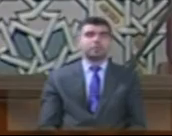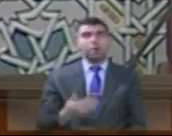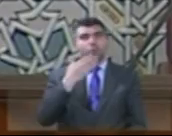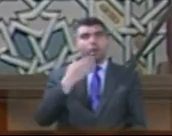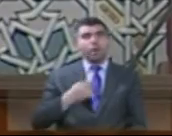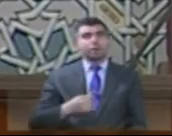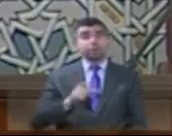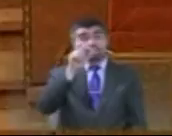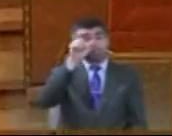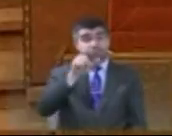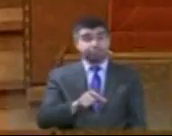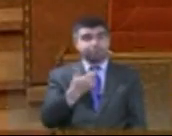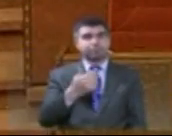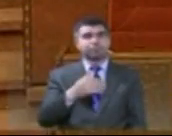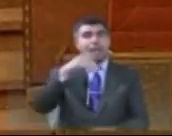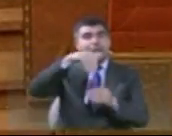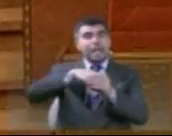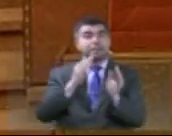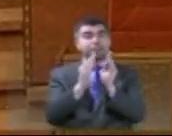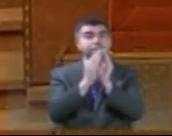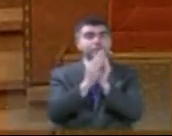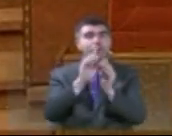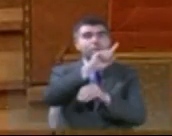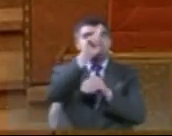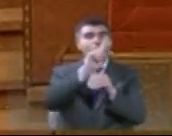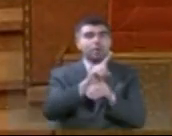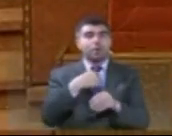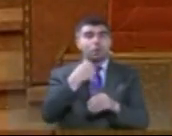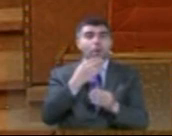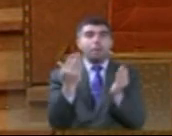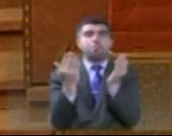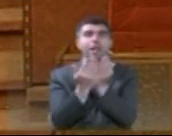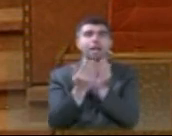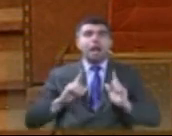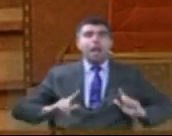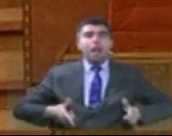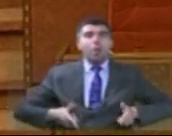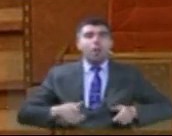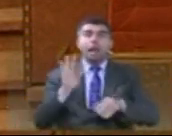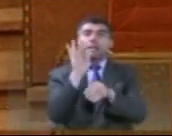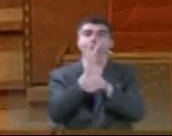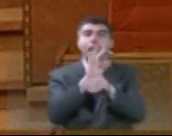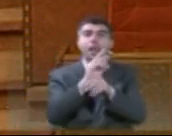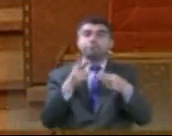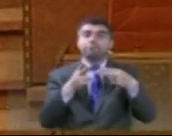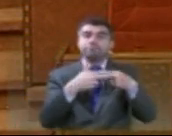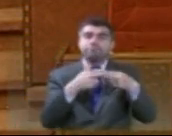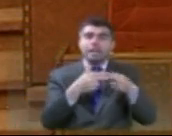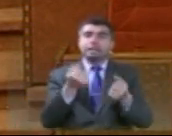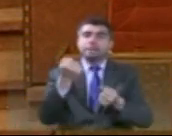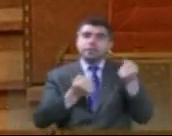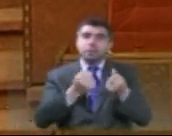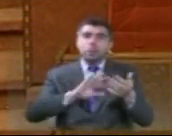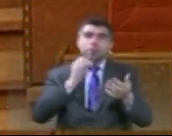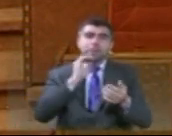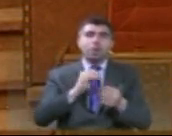شكرا سيد رئيس، شكرا سيد النائب المحترم. بالفعل حنا المدارس ديال التعليم السياقه وتعليم السياقه بحد ذاته هو بالنسبه لنا محور رئيسي في